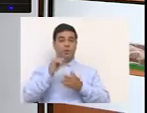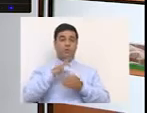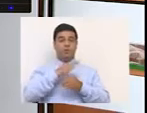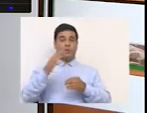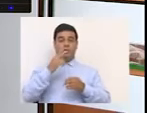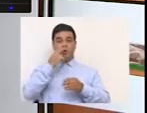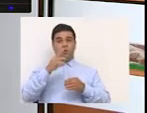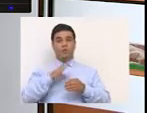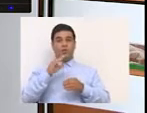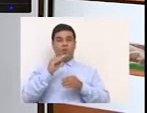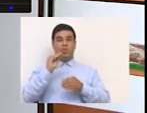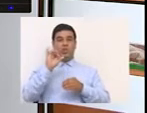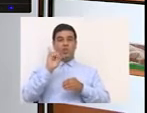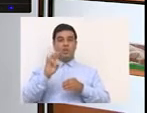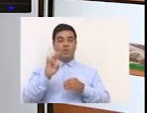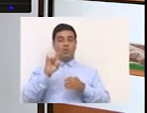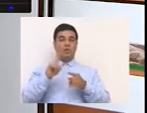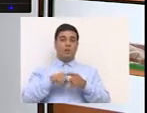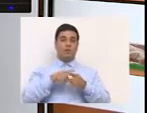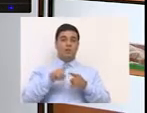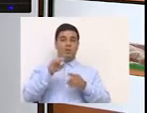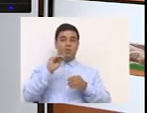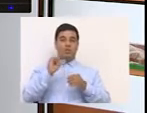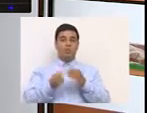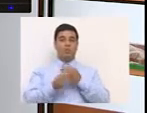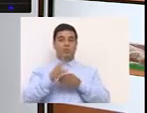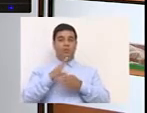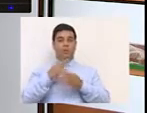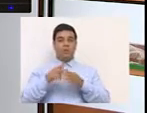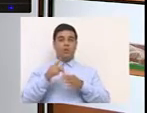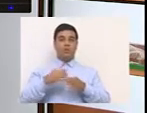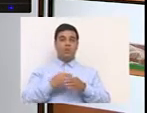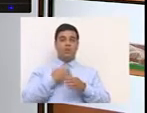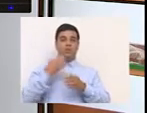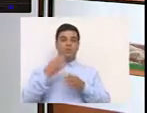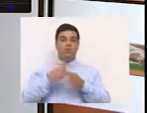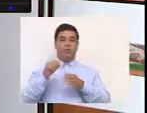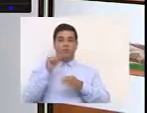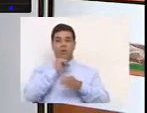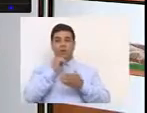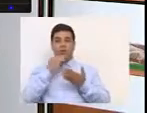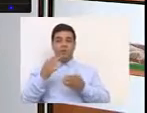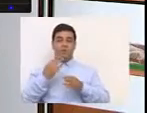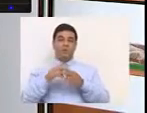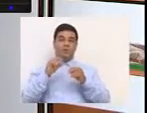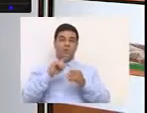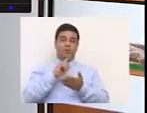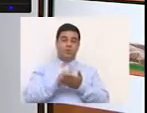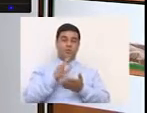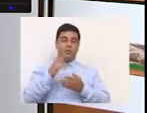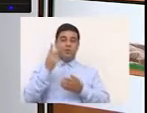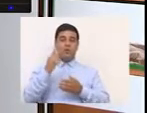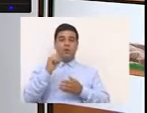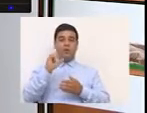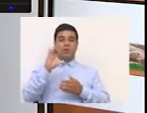видели джинна? Или джинн появлялся, или страшные разбойники. Должно быть две